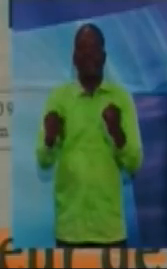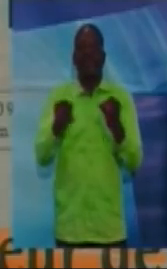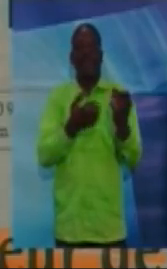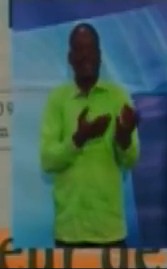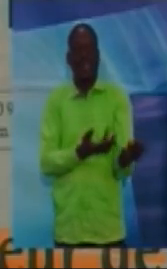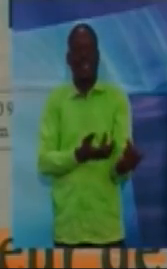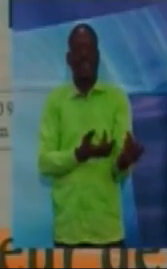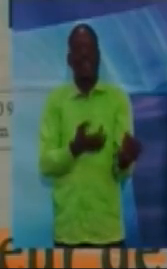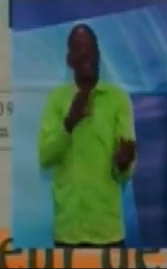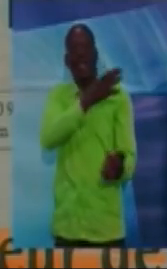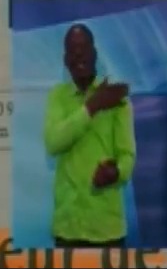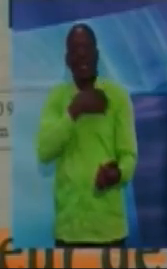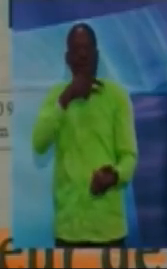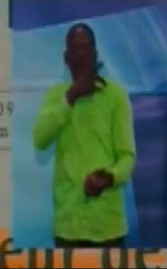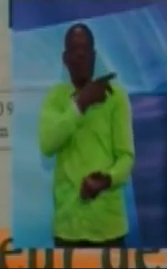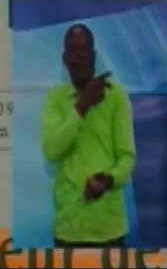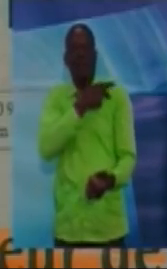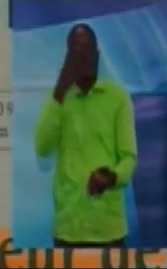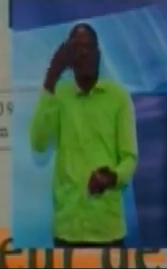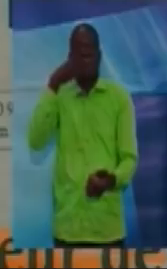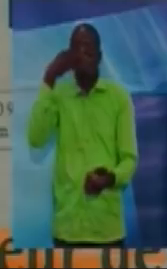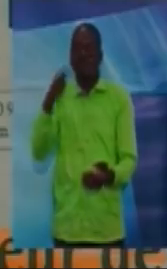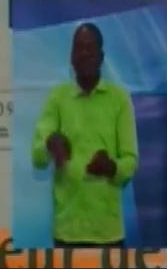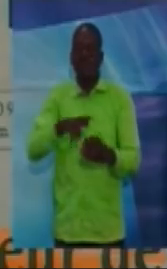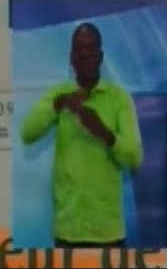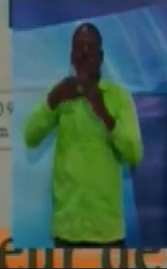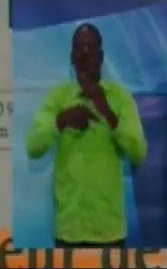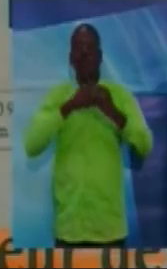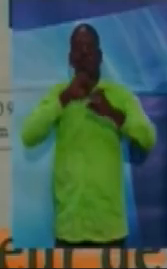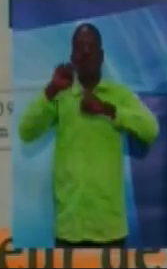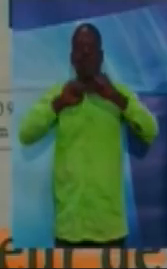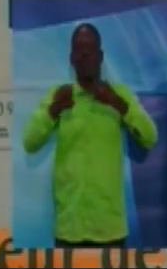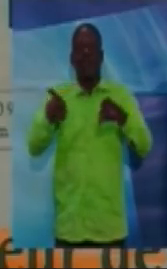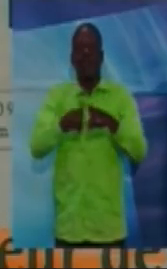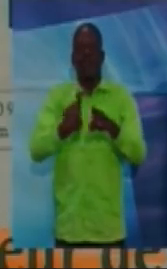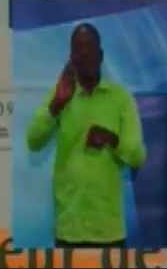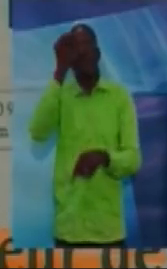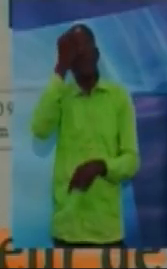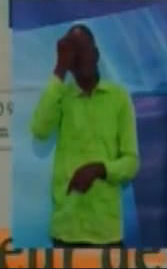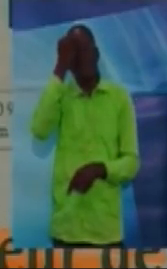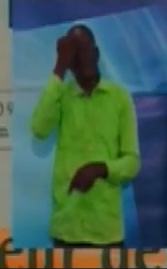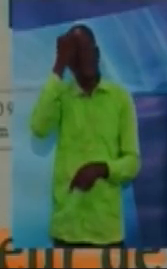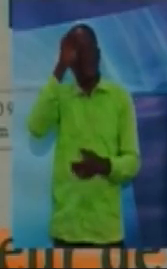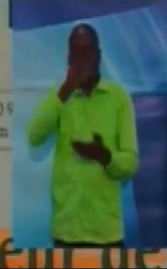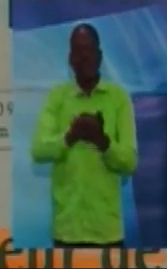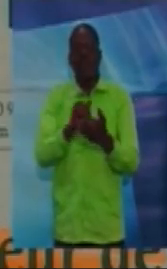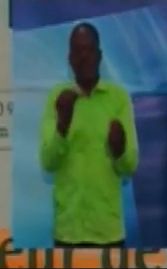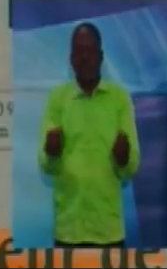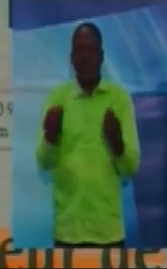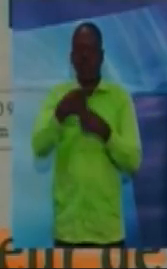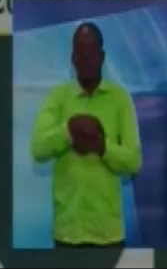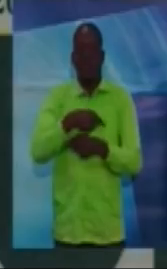attendu et Paolo Duarte paye ses mauvais résultats sportifs et c'est aussi officiel, chuchote aujourd'hui au